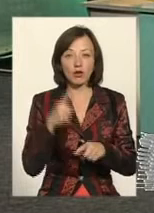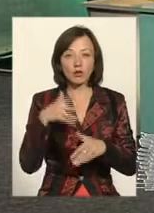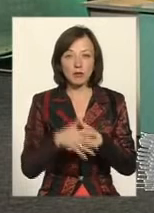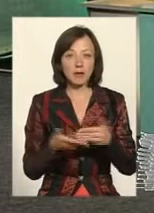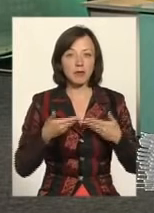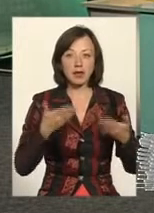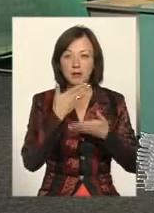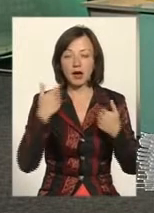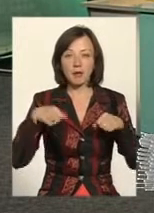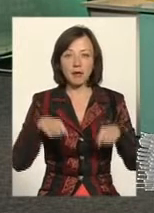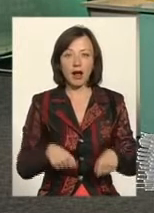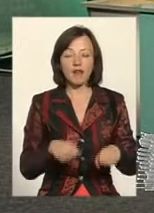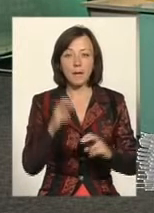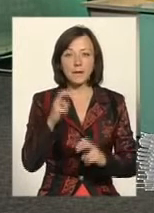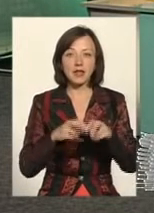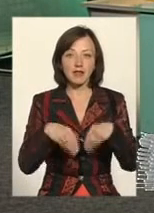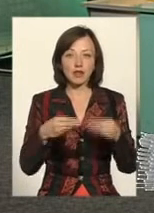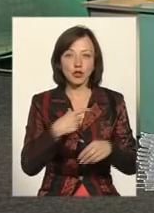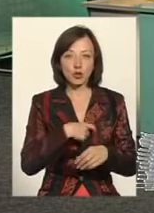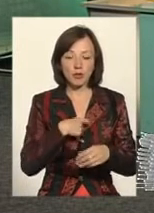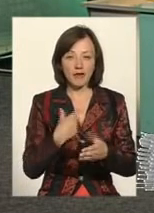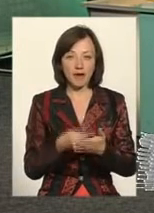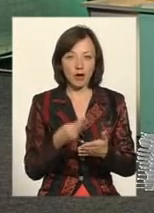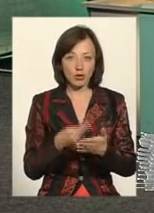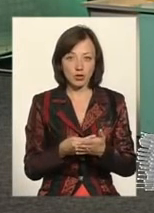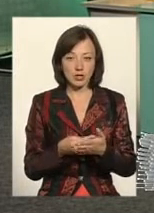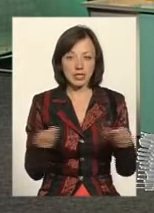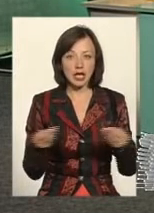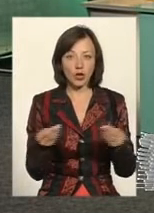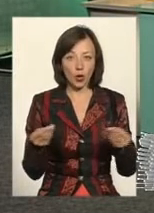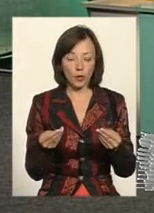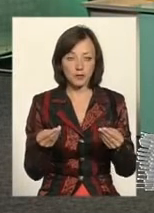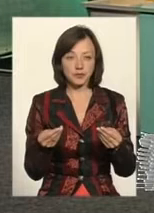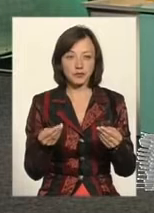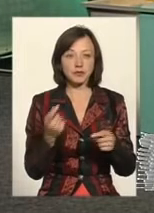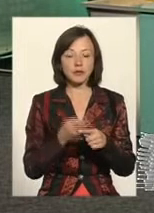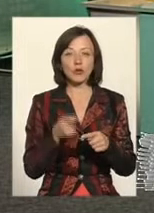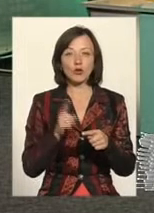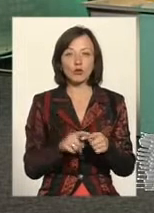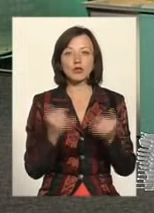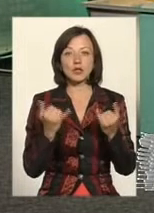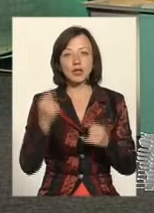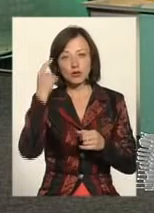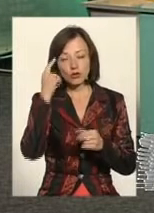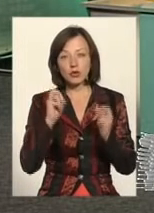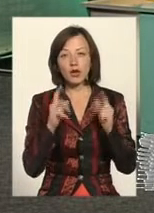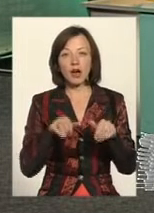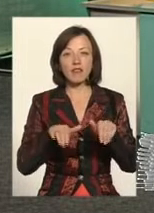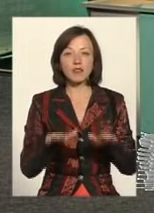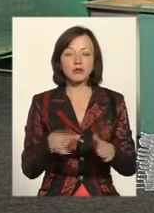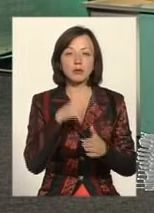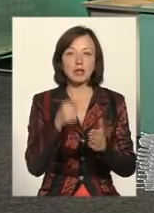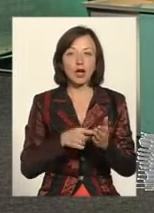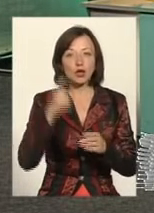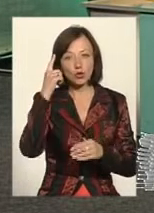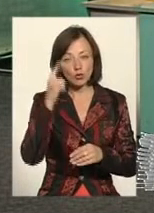розумієте, що ми не маємо права підприємства видавати нижче собівартості зерно. От. Тому зараз я думаю, як це все-таки вирішити питання, але я думаю,